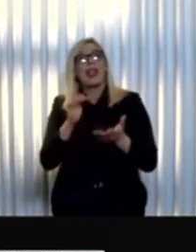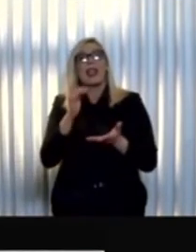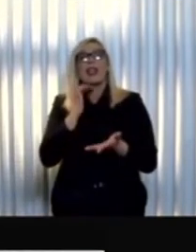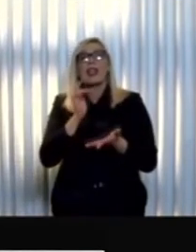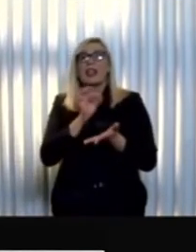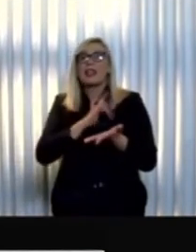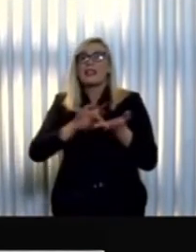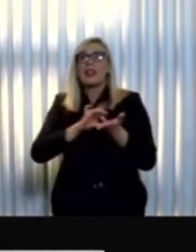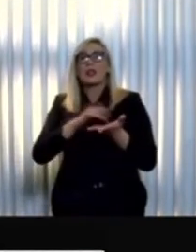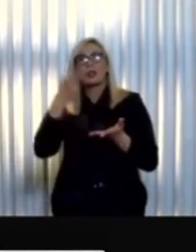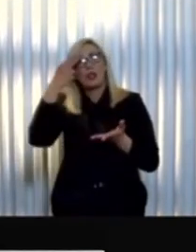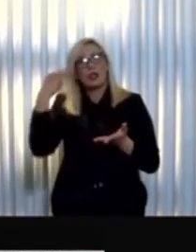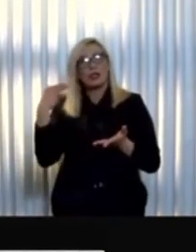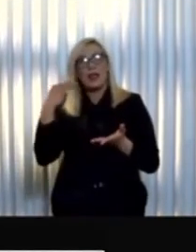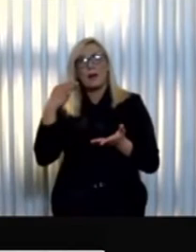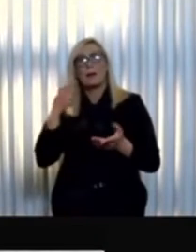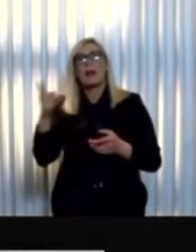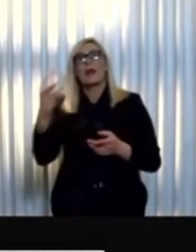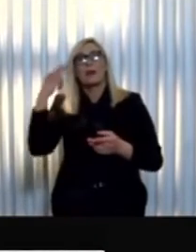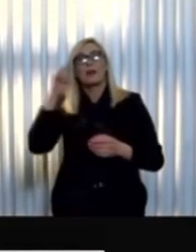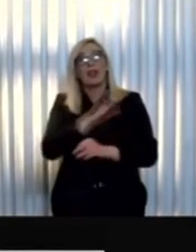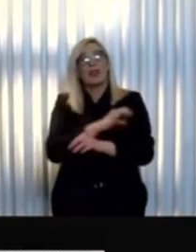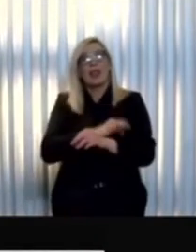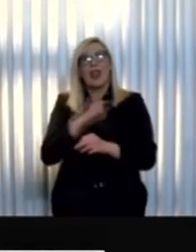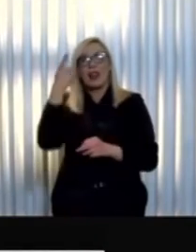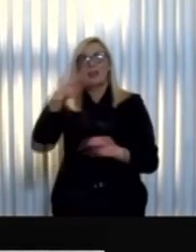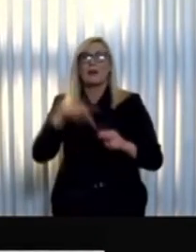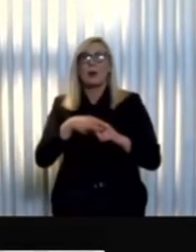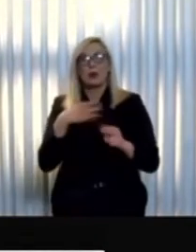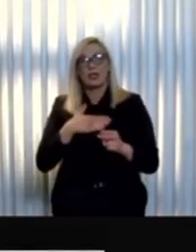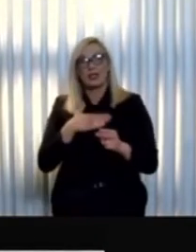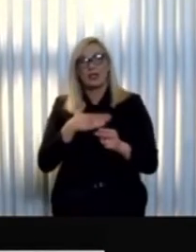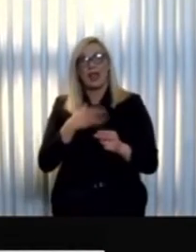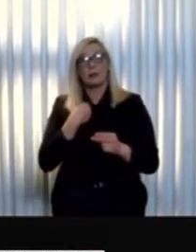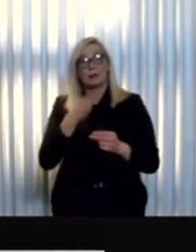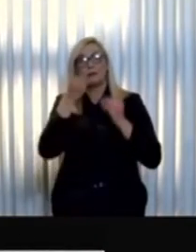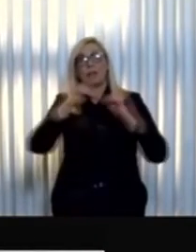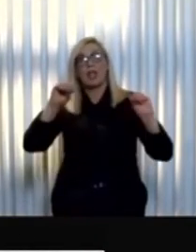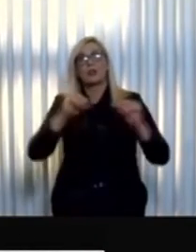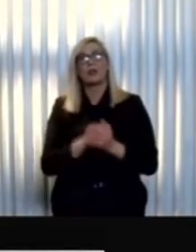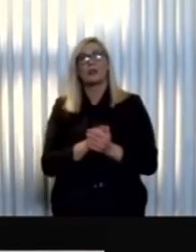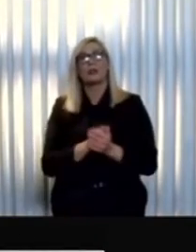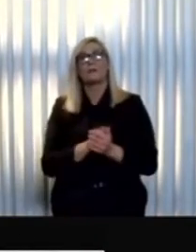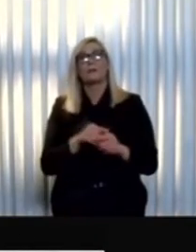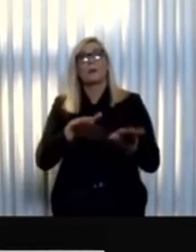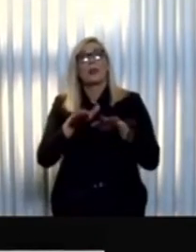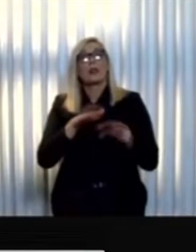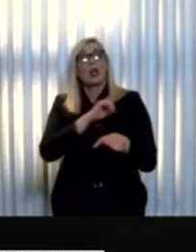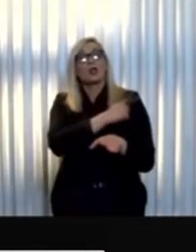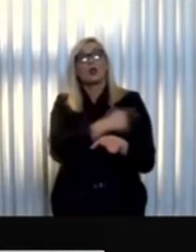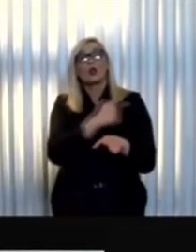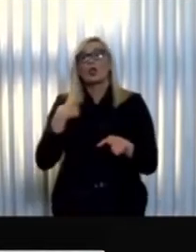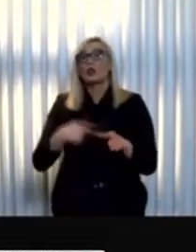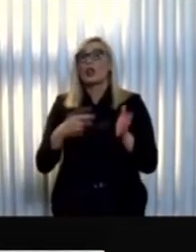По повод меѓународниот ден на лица со попреченост, сакам да соопштам. Министерството за труд и социјална